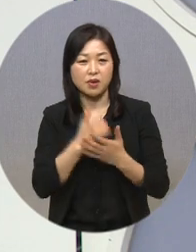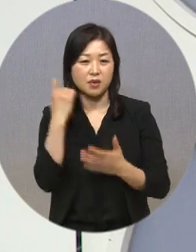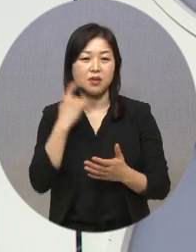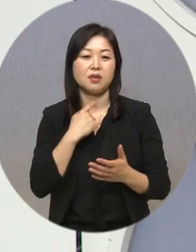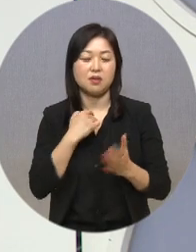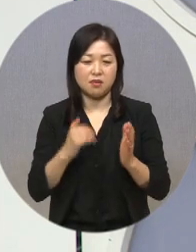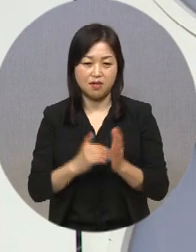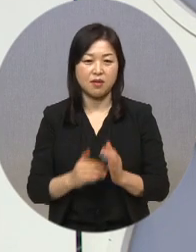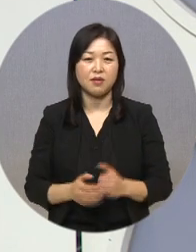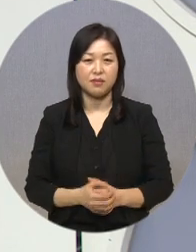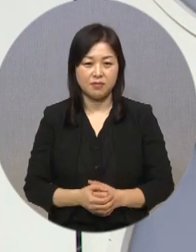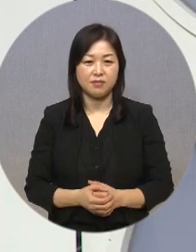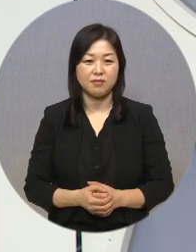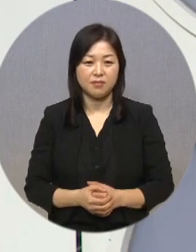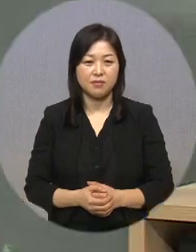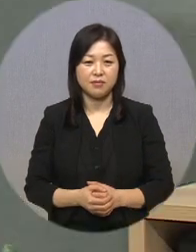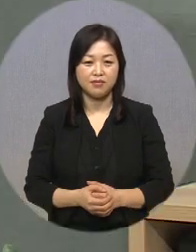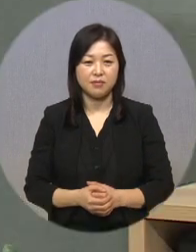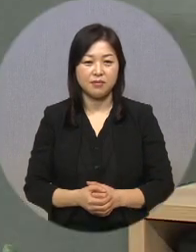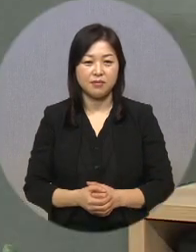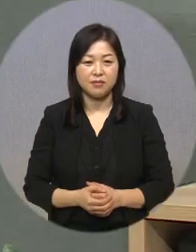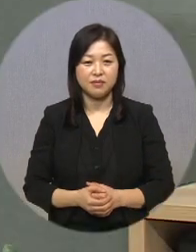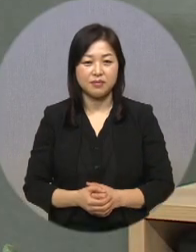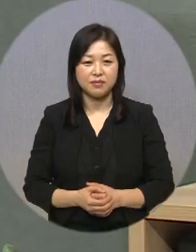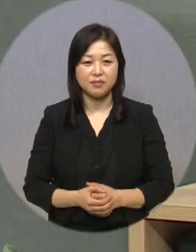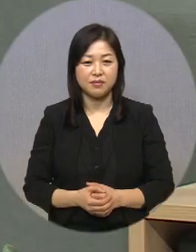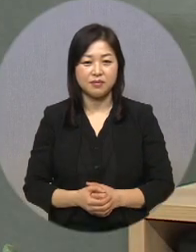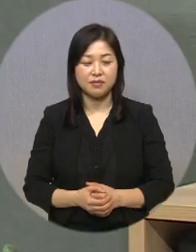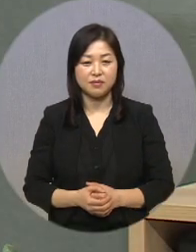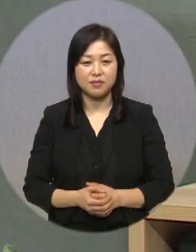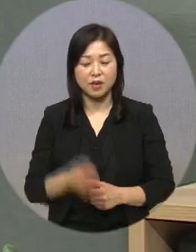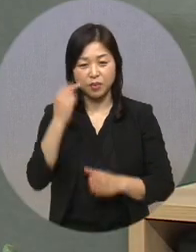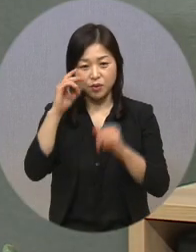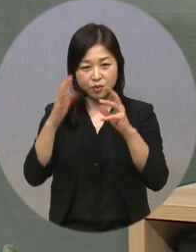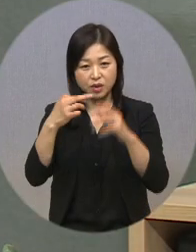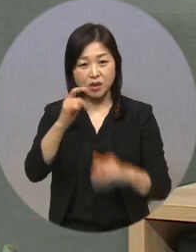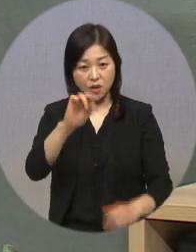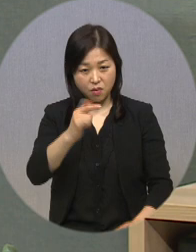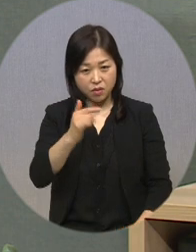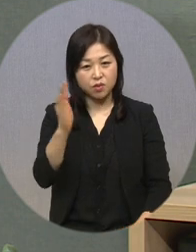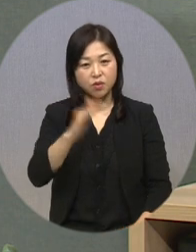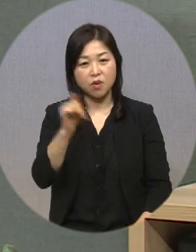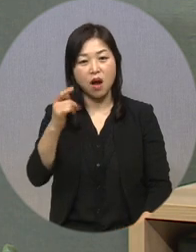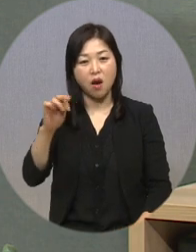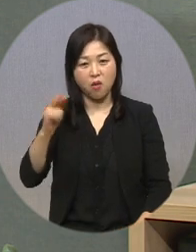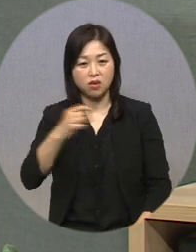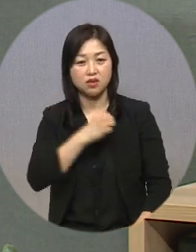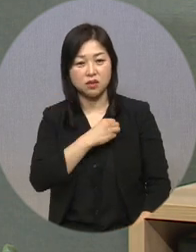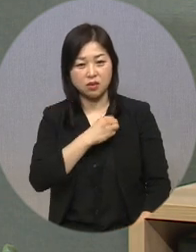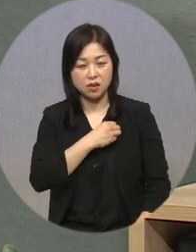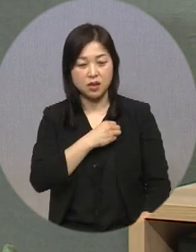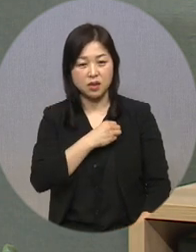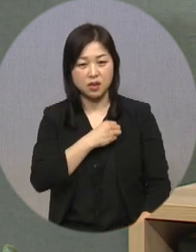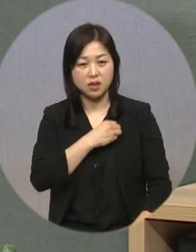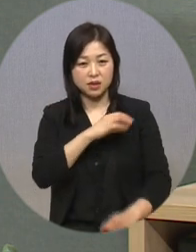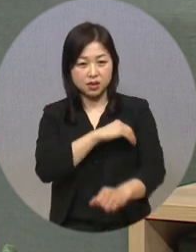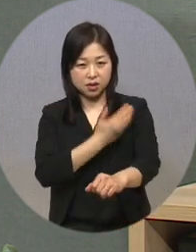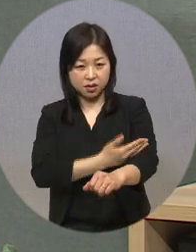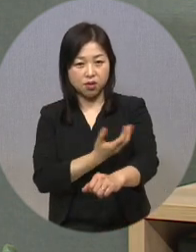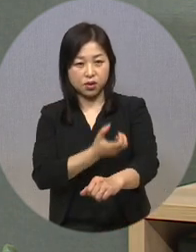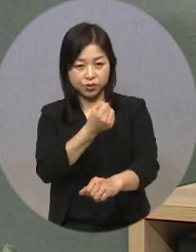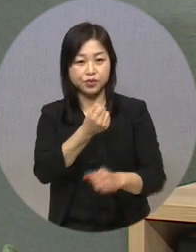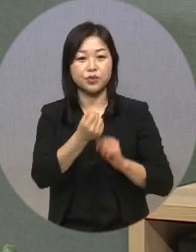들렸고 참 그랬습니다. 예. 그 미국의 상원이나 하원 의원님의